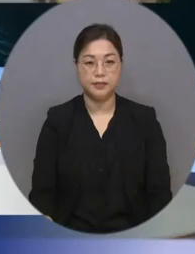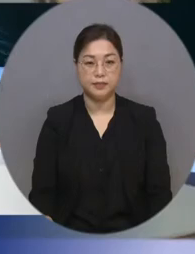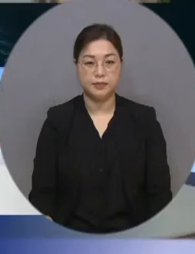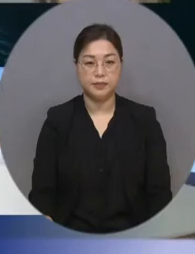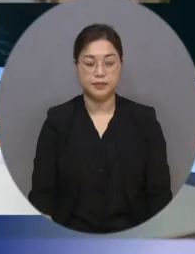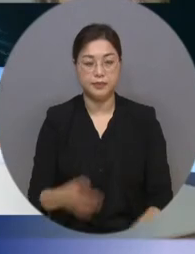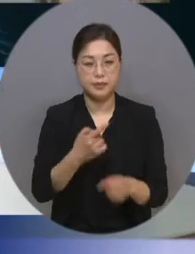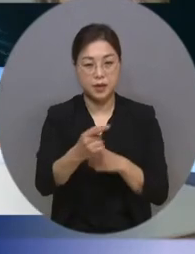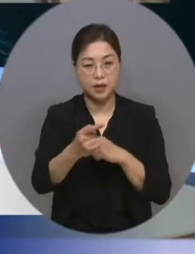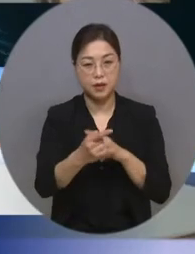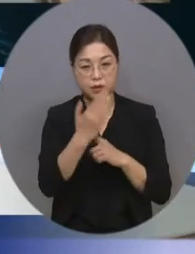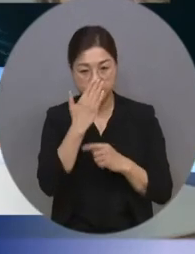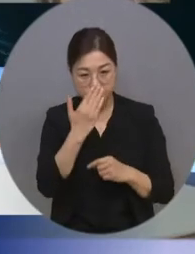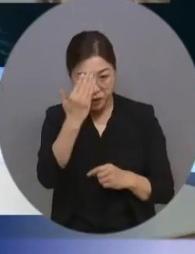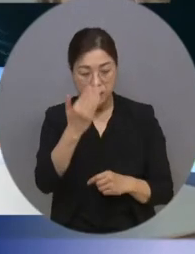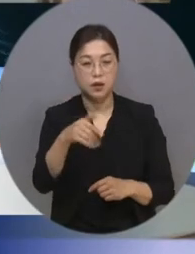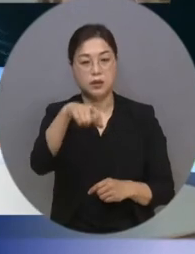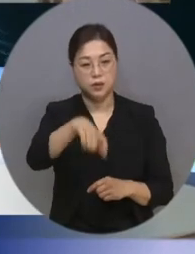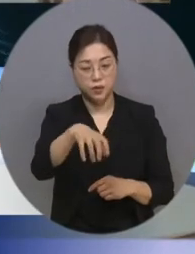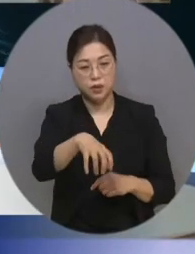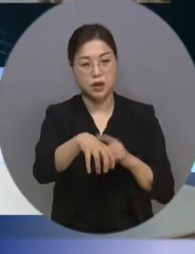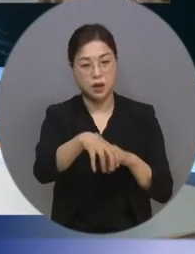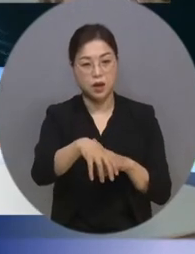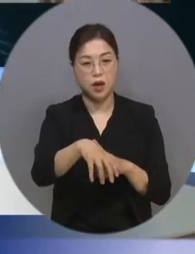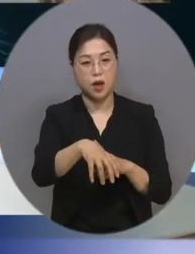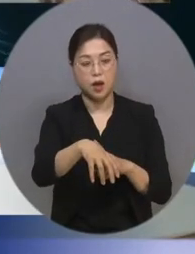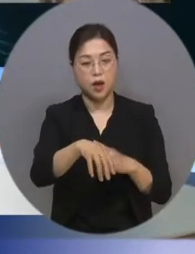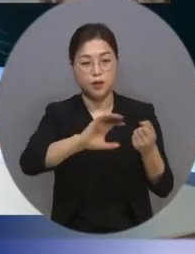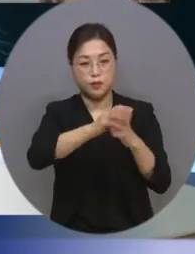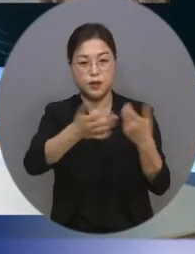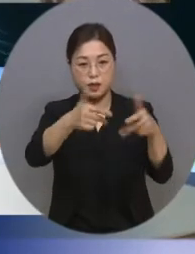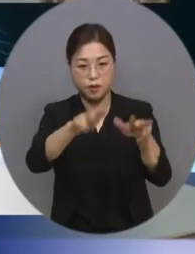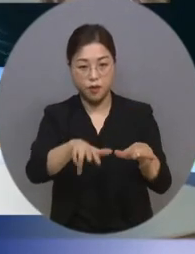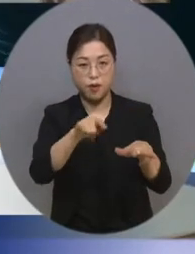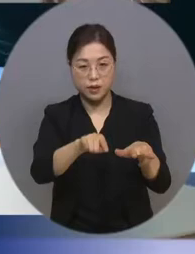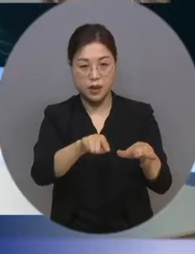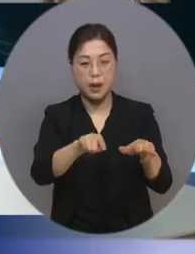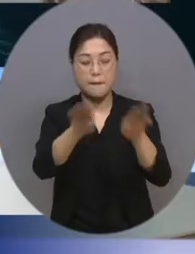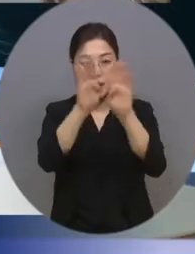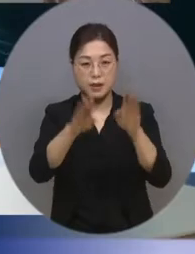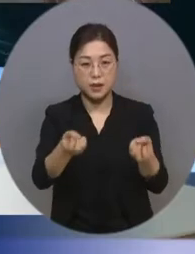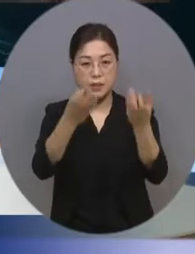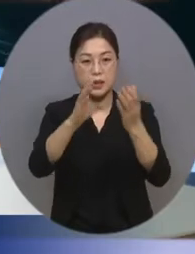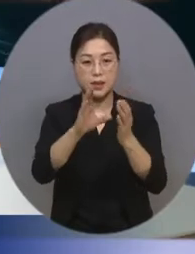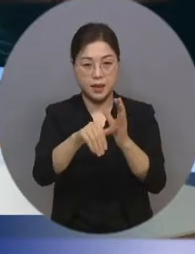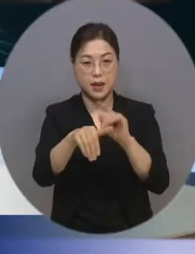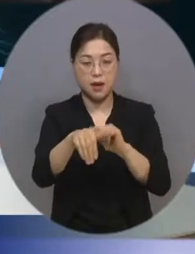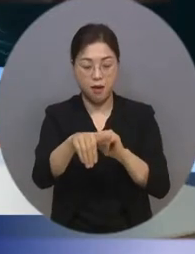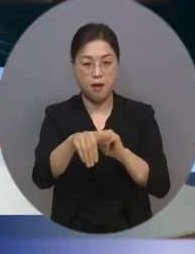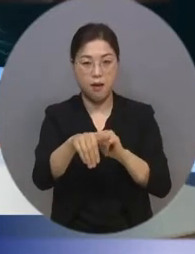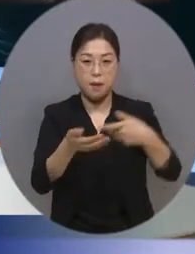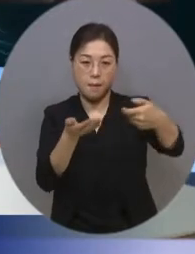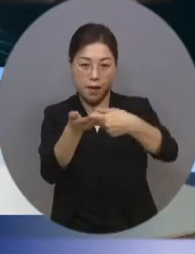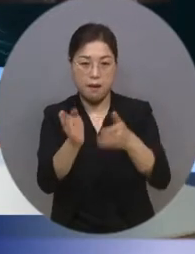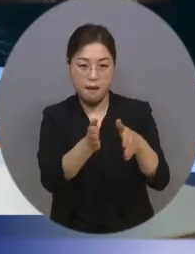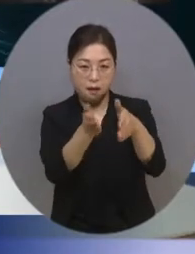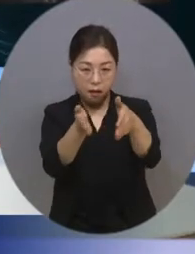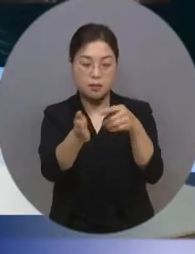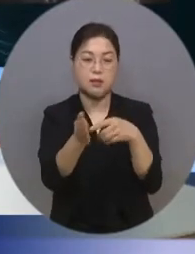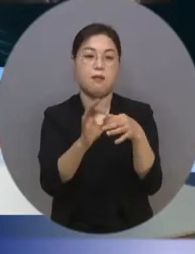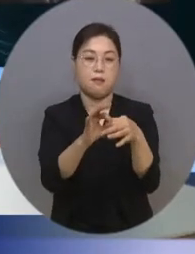내년 순천만 국제정원 박람회를 앞두고 동천에 뱃길이 열려 또 다른 관광 콘텐츠로 기대되는데요